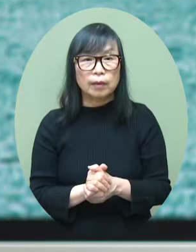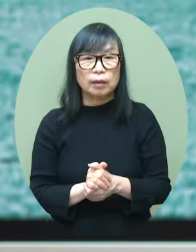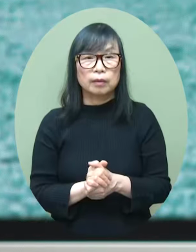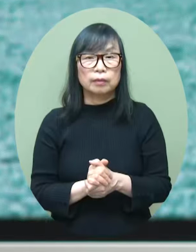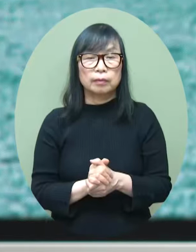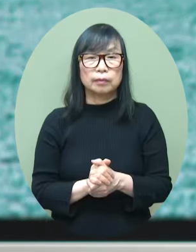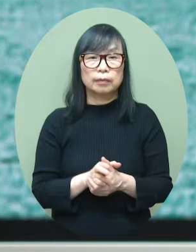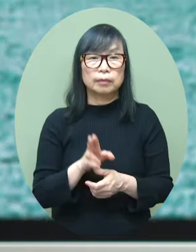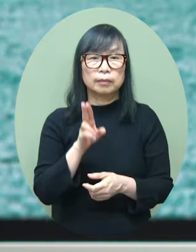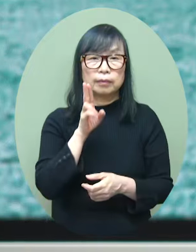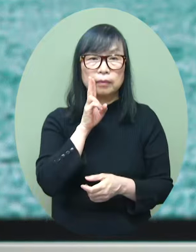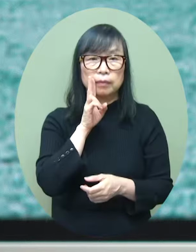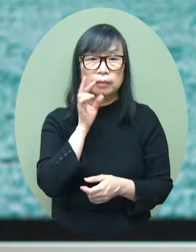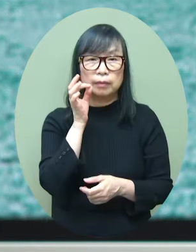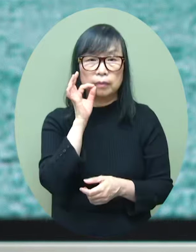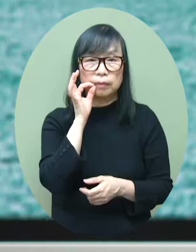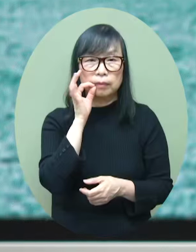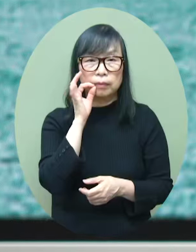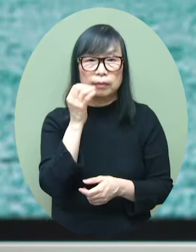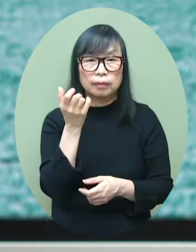例如喺八十歲以上咧，